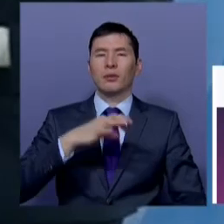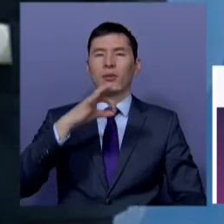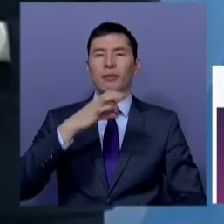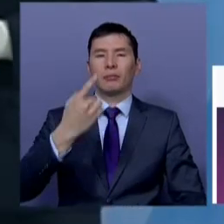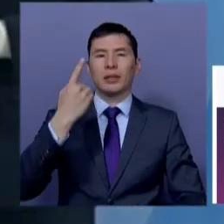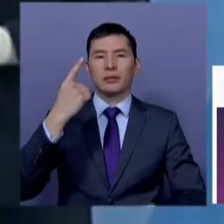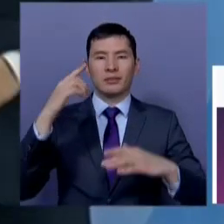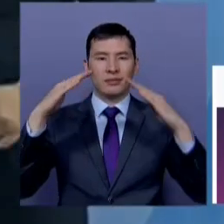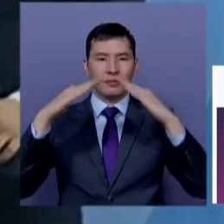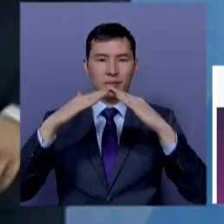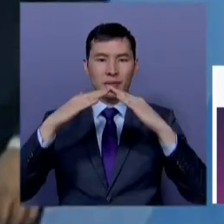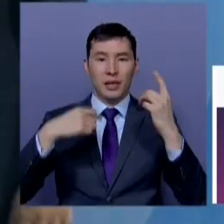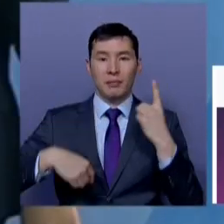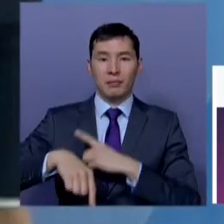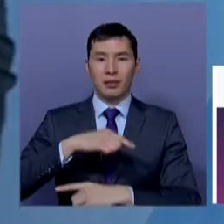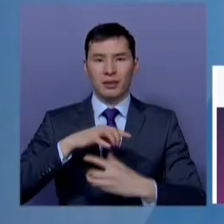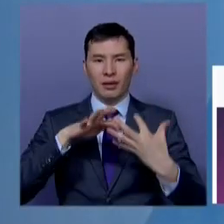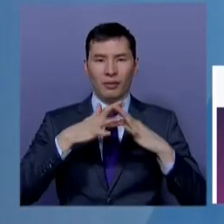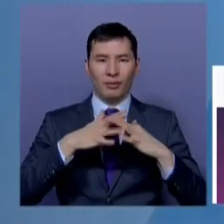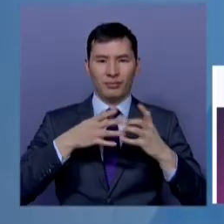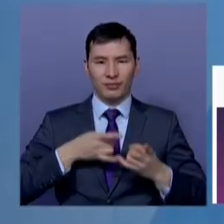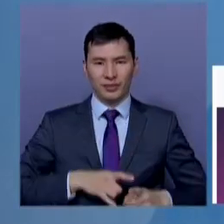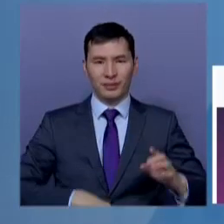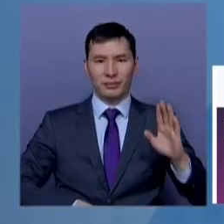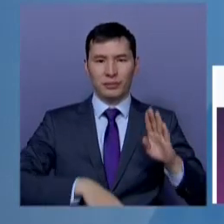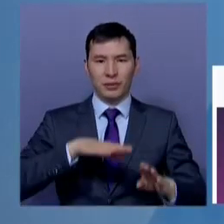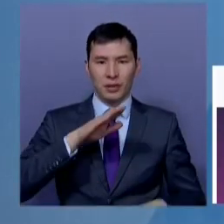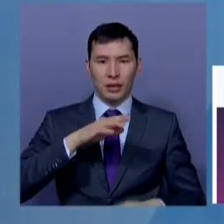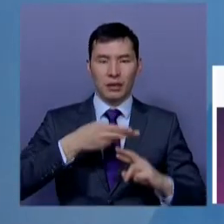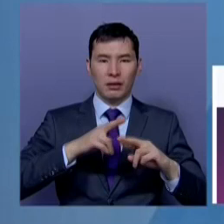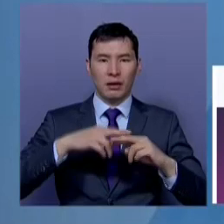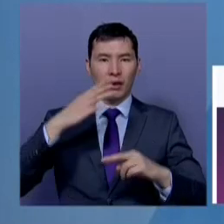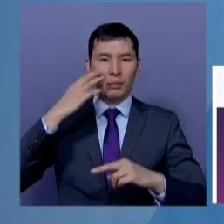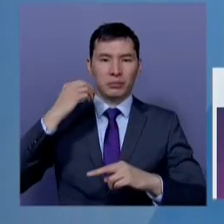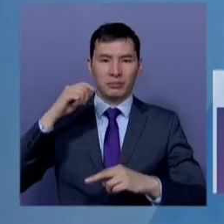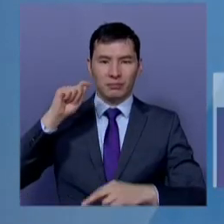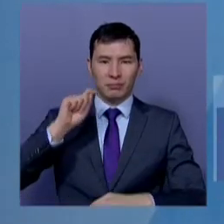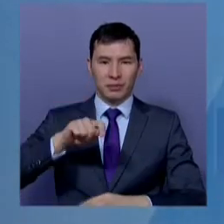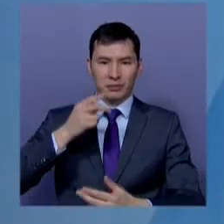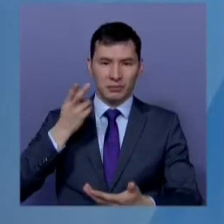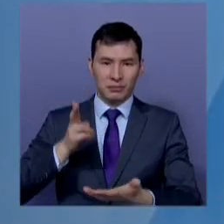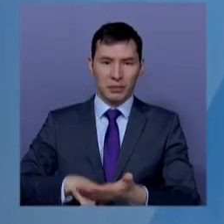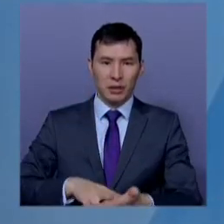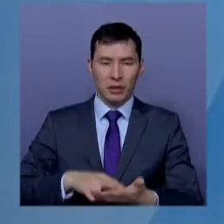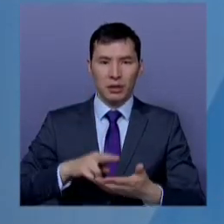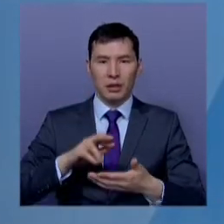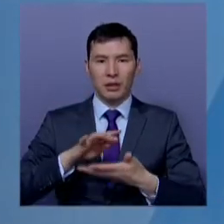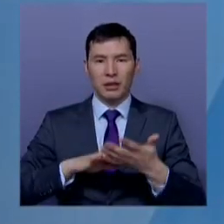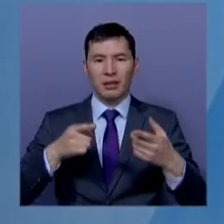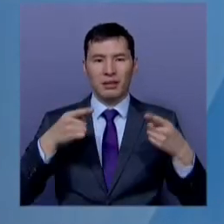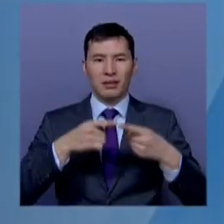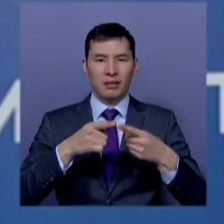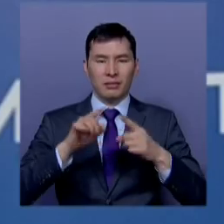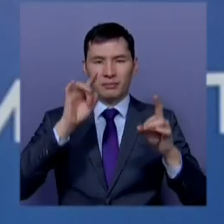Біз енді ауылда өстік, ауылда жүрдік, ауылдан келгенімізге де біраз уақыт болды. қазір енді жаңағы арендада жалдамалы